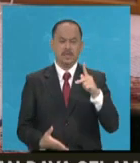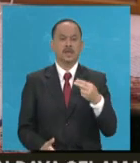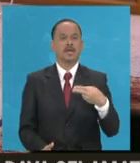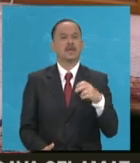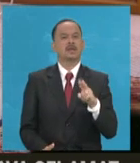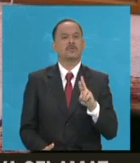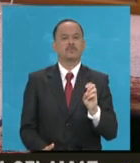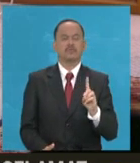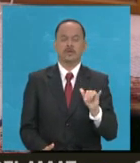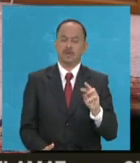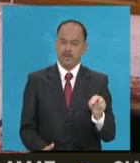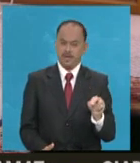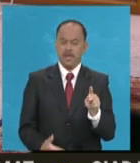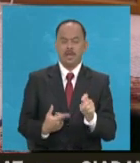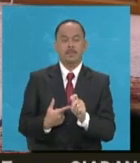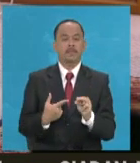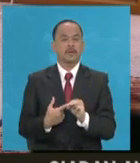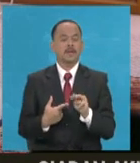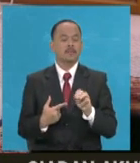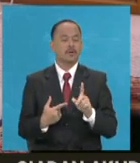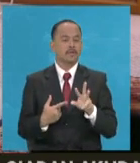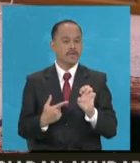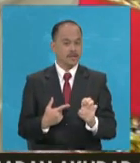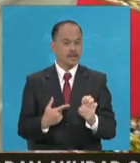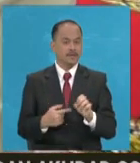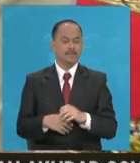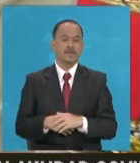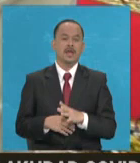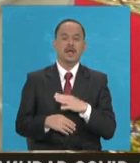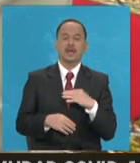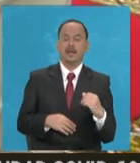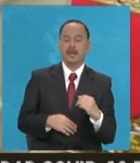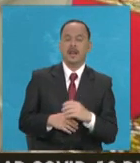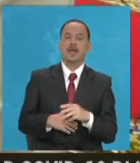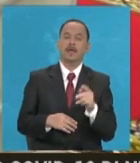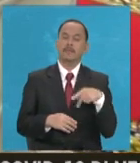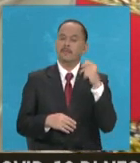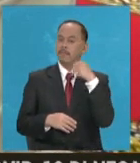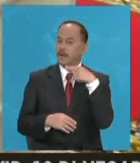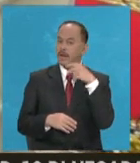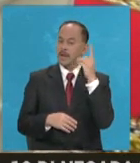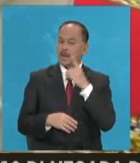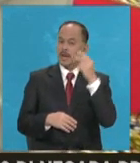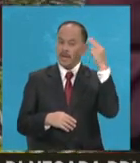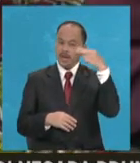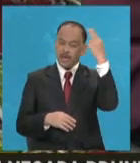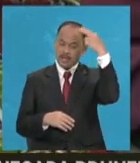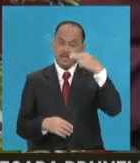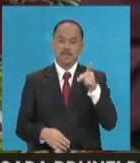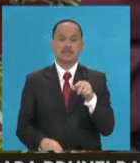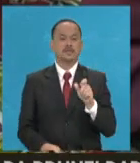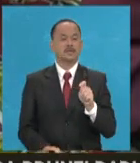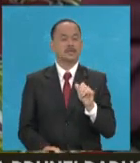bin Haji Abdul Hamid timbalan Menteri Keuangan dan ekonomi ekonomi dan Pangeran Datin Sri Paduka hajatki sufina